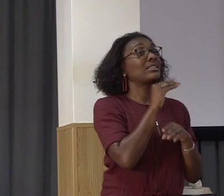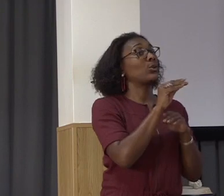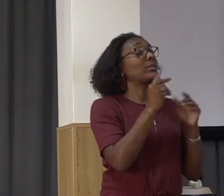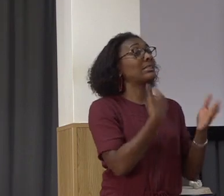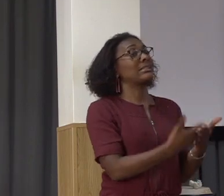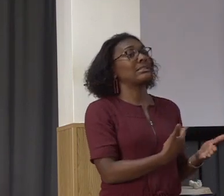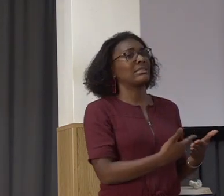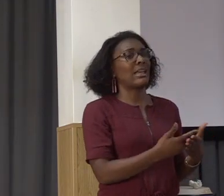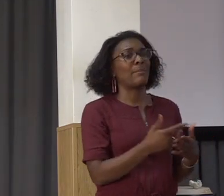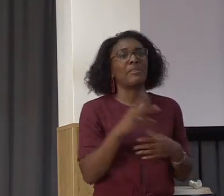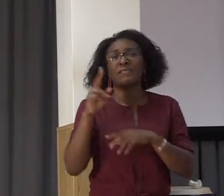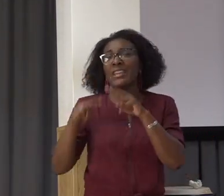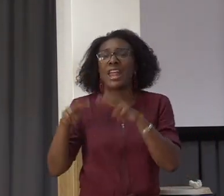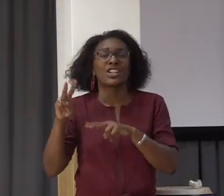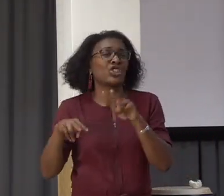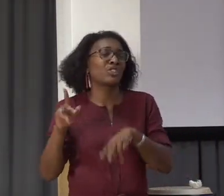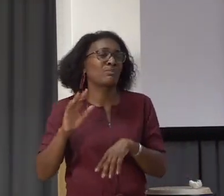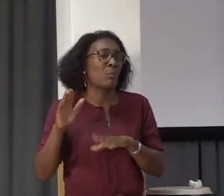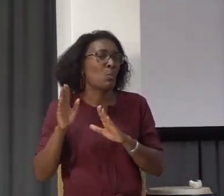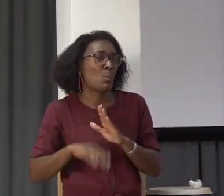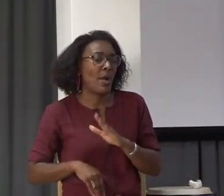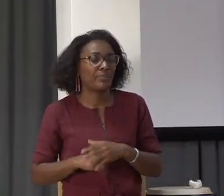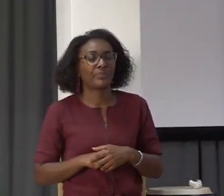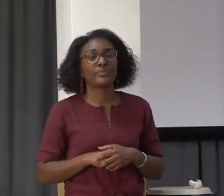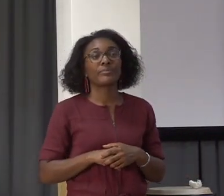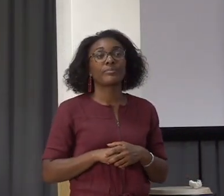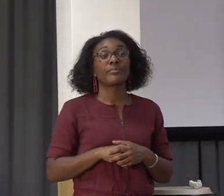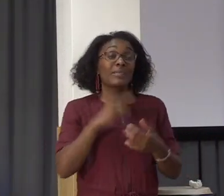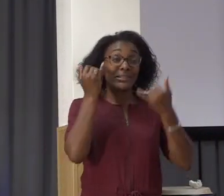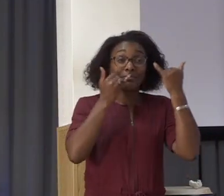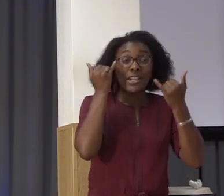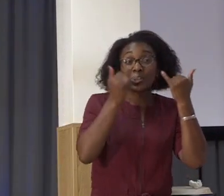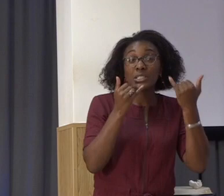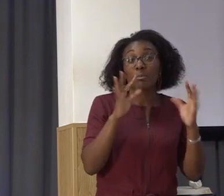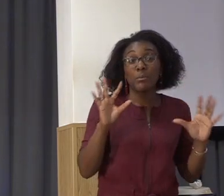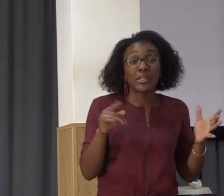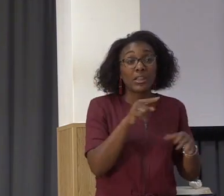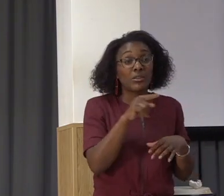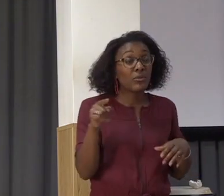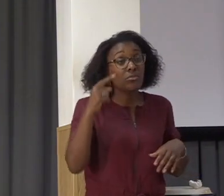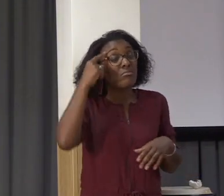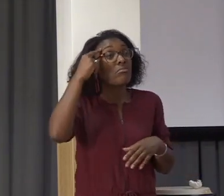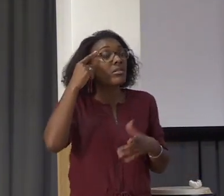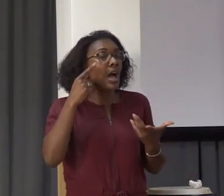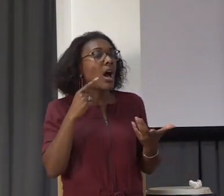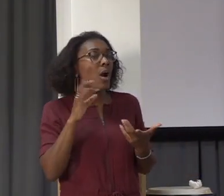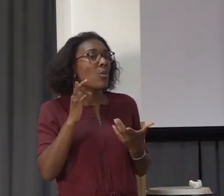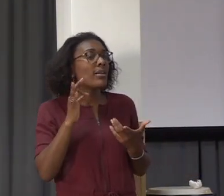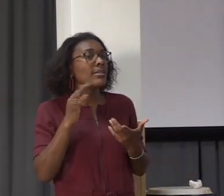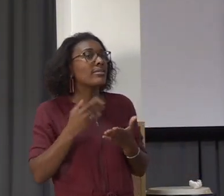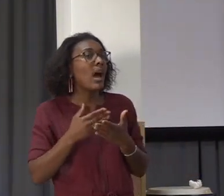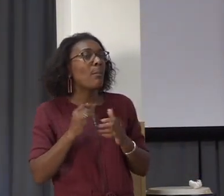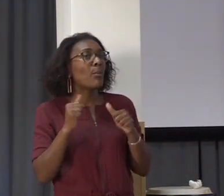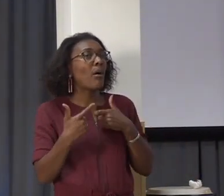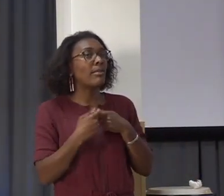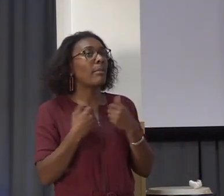sécurité des villages fortifiés. Je ne sais pas si vous pouvez vous identifier à ça d'une certaine manière, parce qu'il y a des